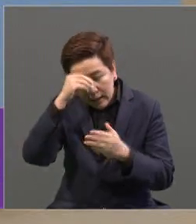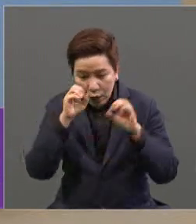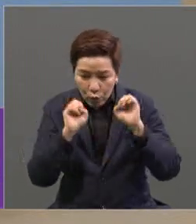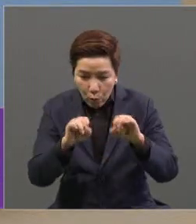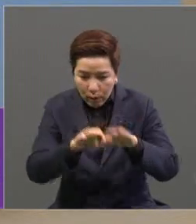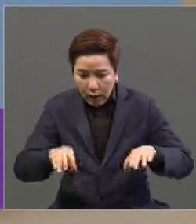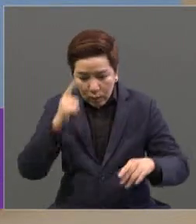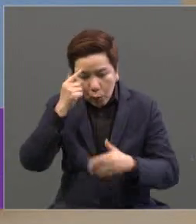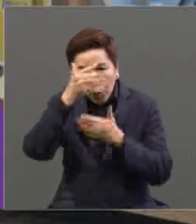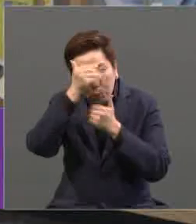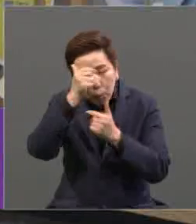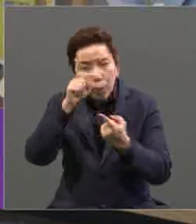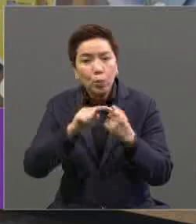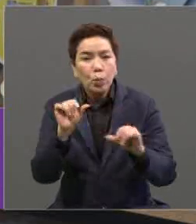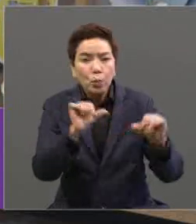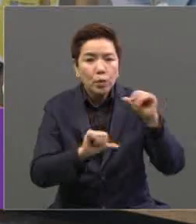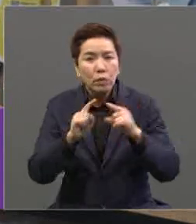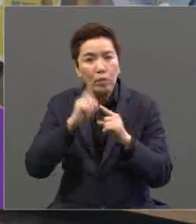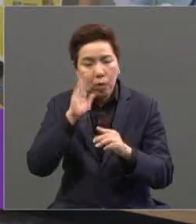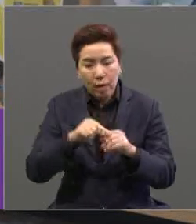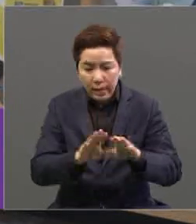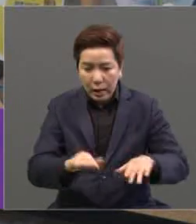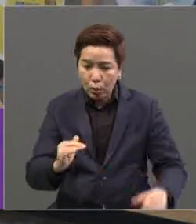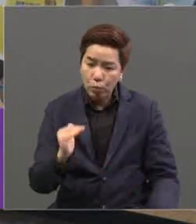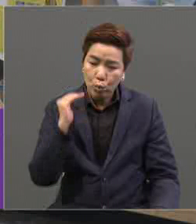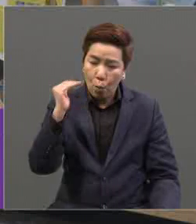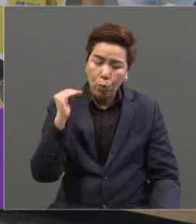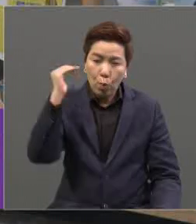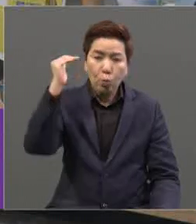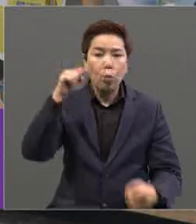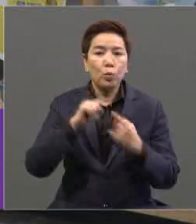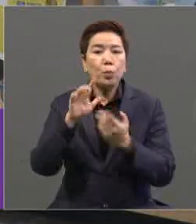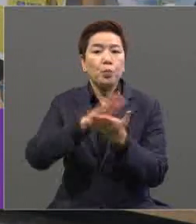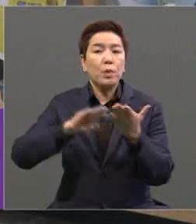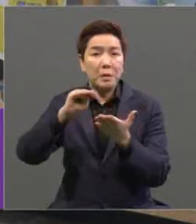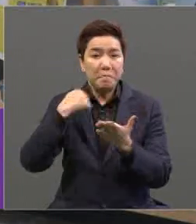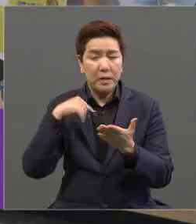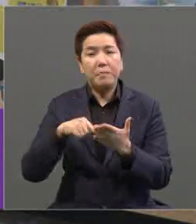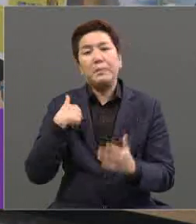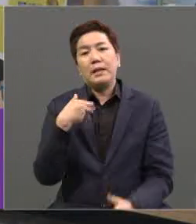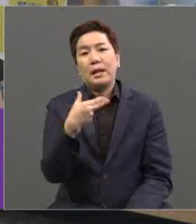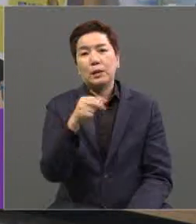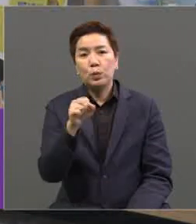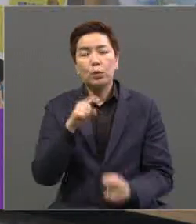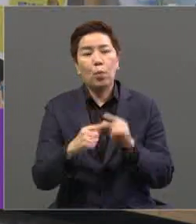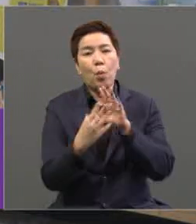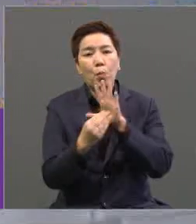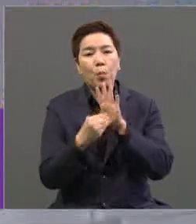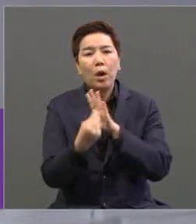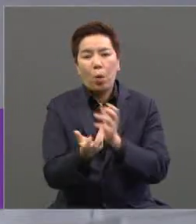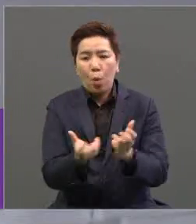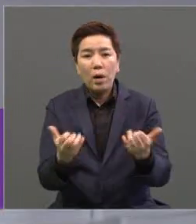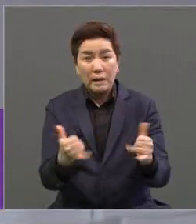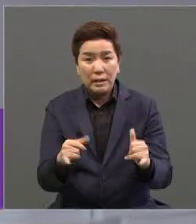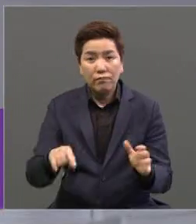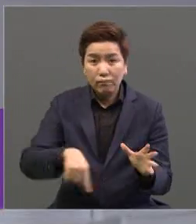ช่วยสร้างความสนใจในด้านวิทยาศาสตร์ที่ขยายไปถึงเด็กโตและระดับมหาวิทยาลัยรวมถึงมีหลักสูตรฝึกอบรมการพัฒนาของ